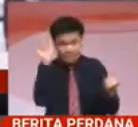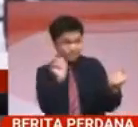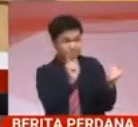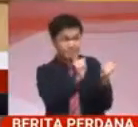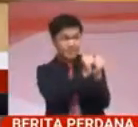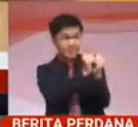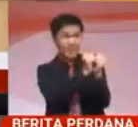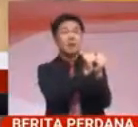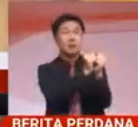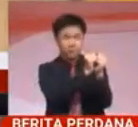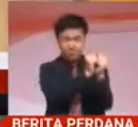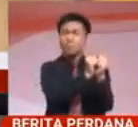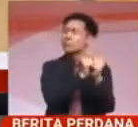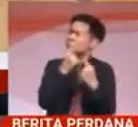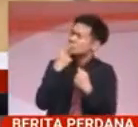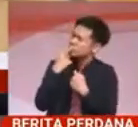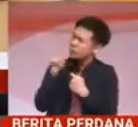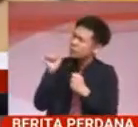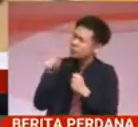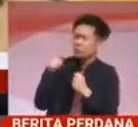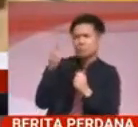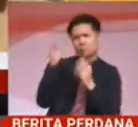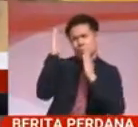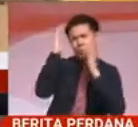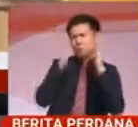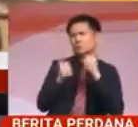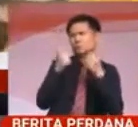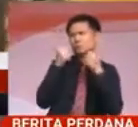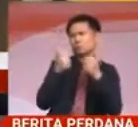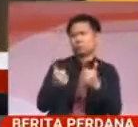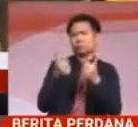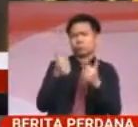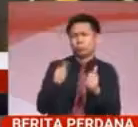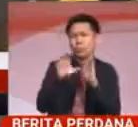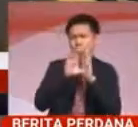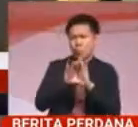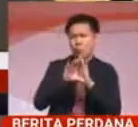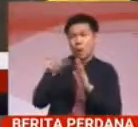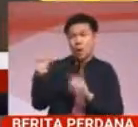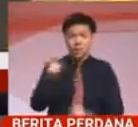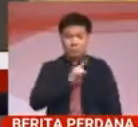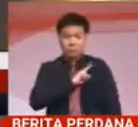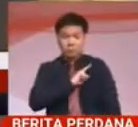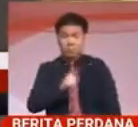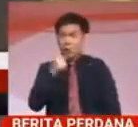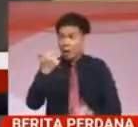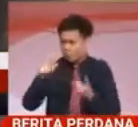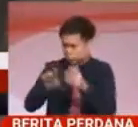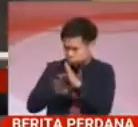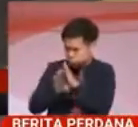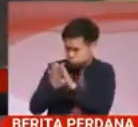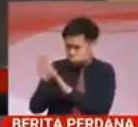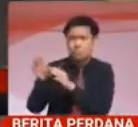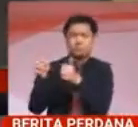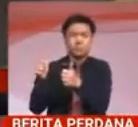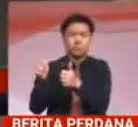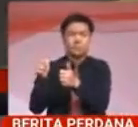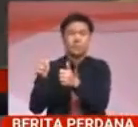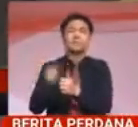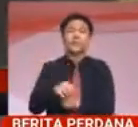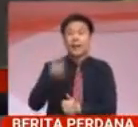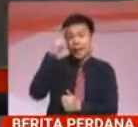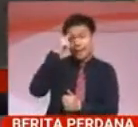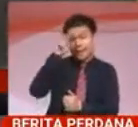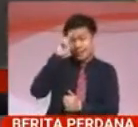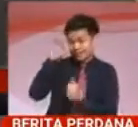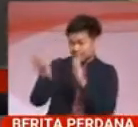Malaysia merupakan sebuah negara yang patut dicontohi oleh negara-negara Islam lain dari aspek pembangunan. Malaysia telah dipilih Kerajaan